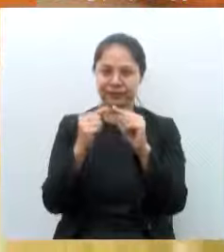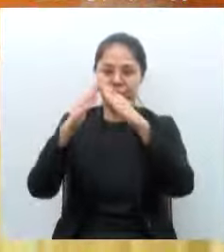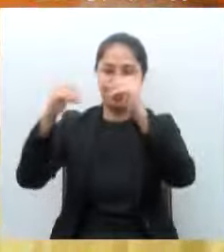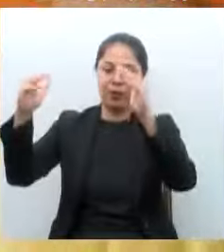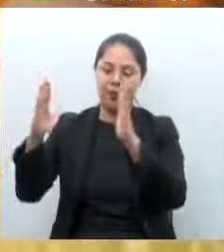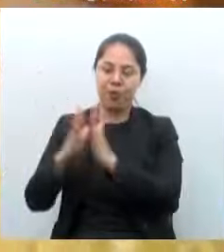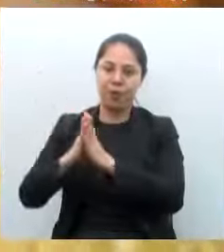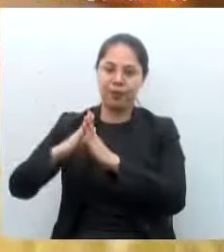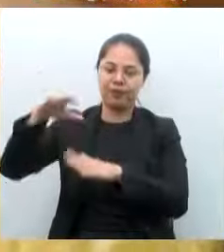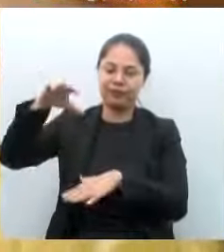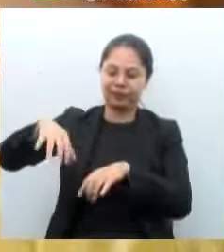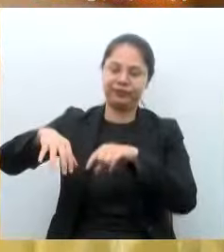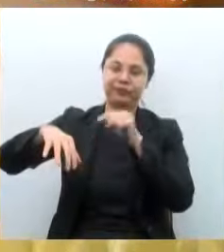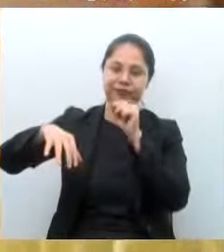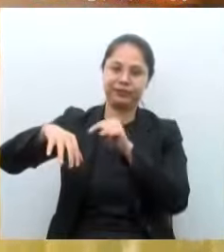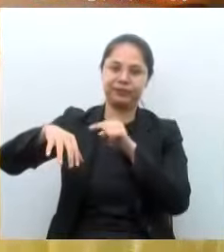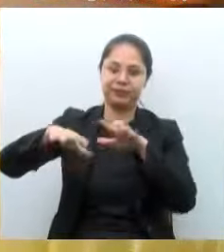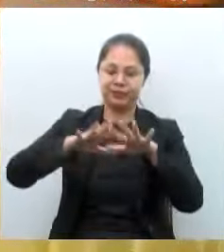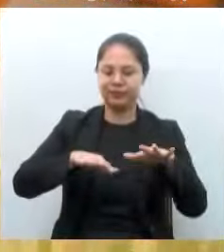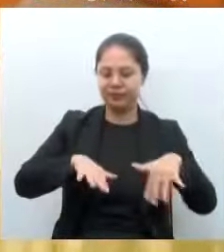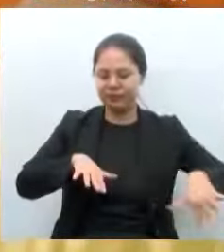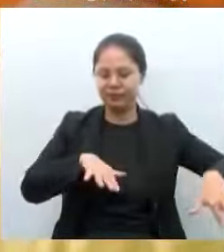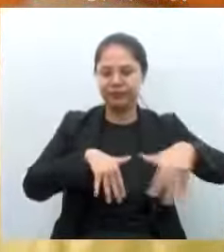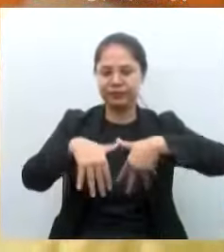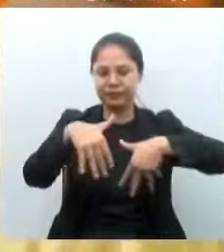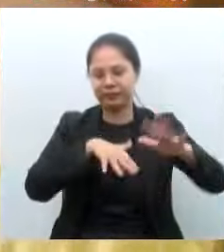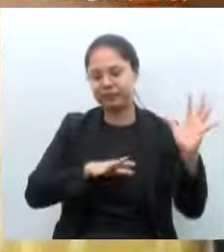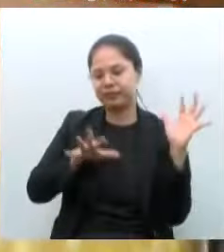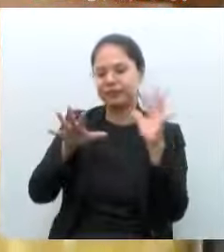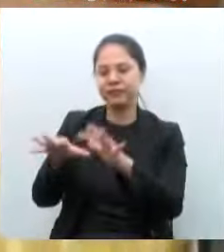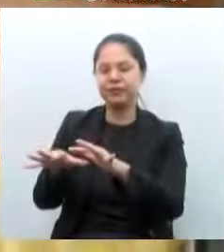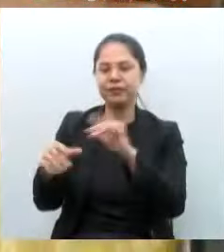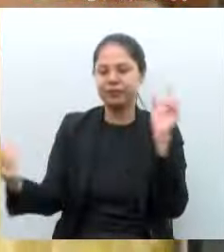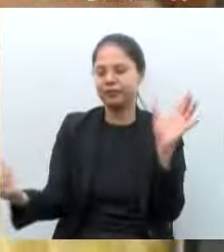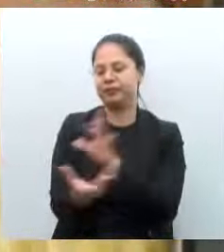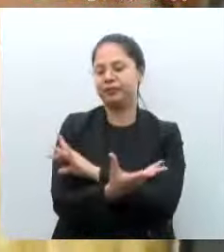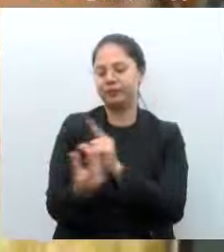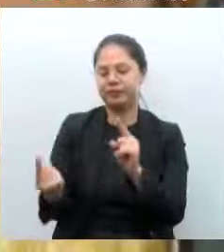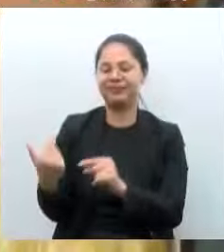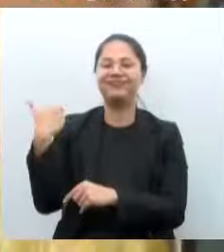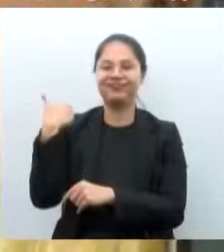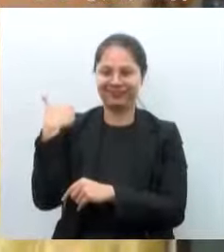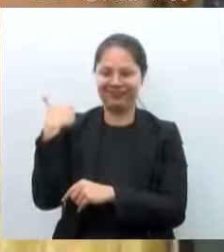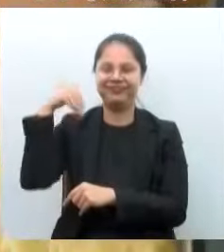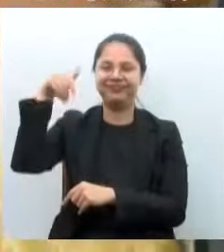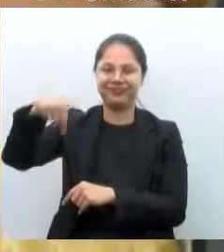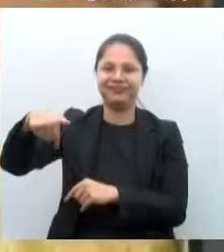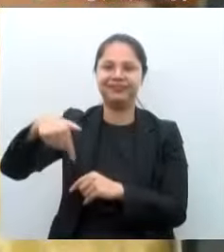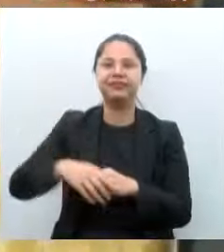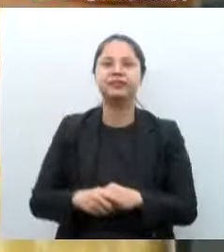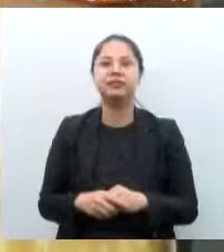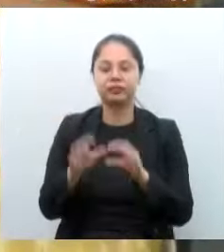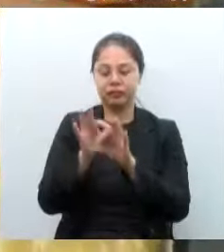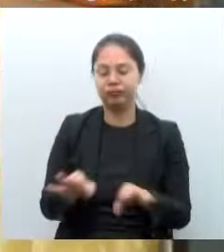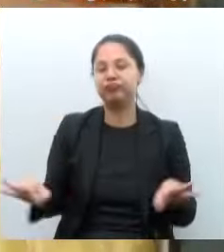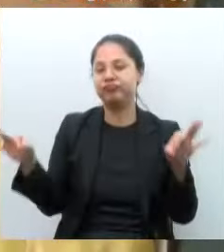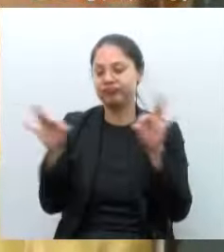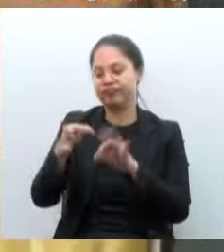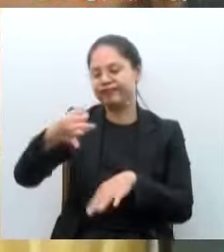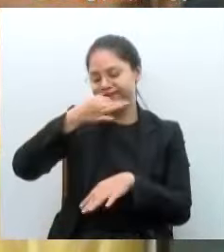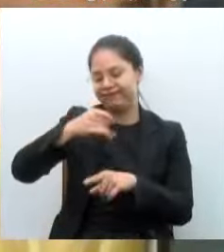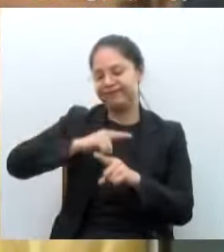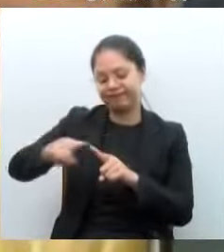ค่ะซึ่งวัดเป็นศูนย์รวมจิตใจของชุมชนและมีขนบธรรมเนียมประเพณีศิลปะวัฒนธรรมรวมถึงอาชีพที่หลากหล